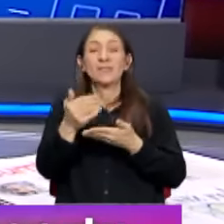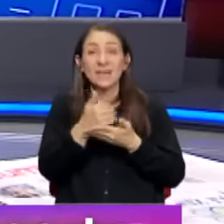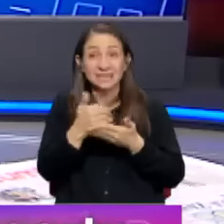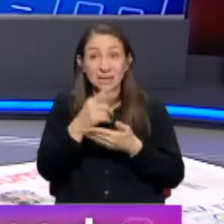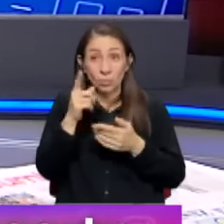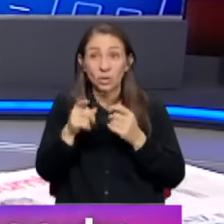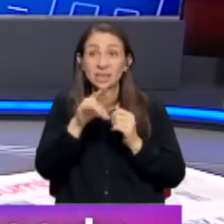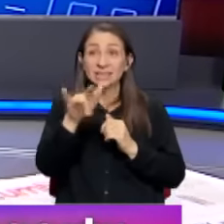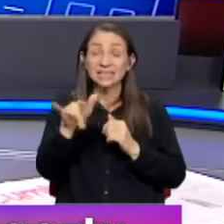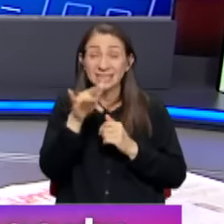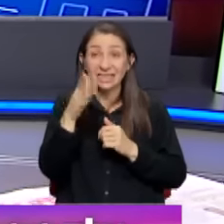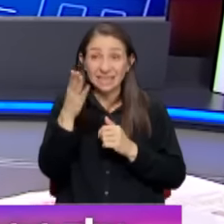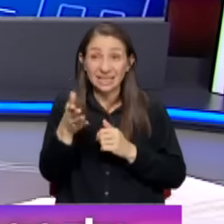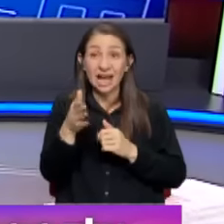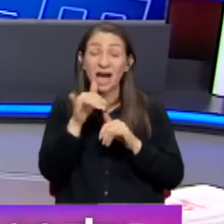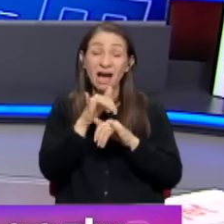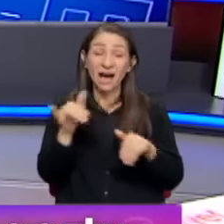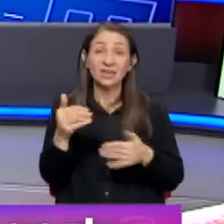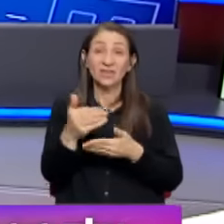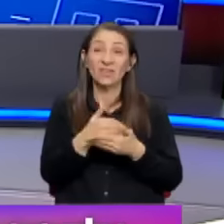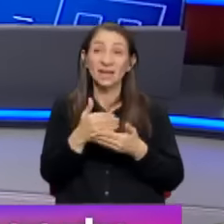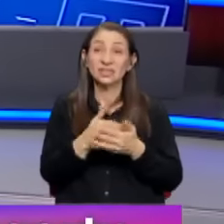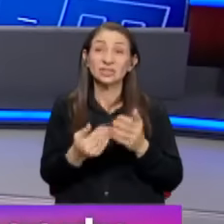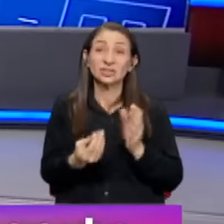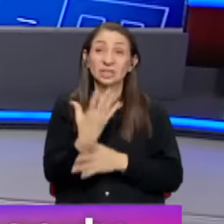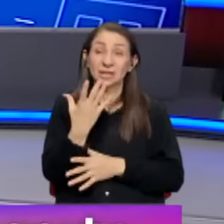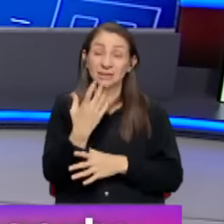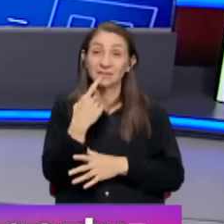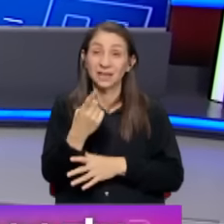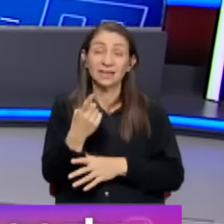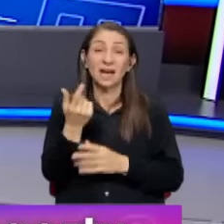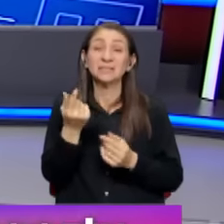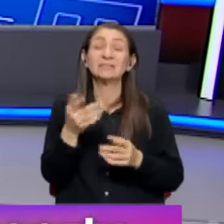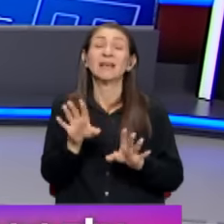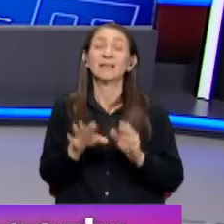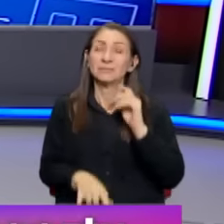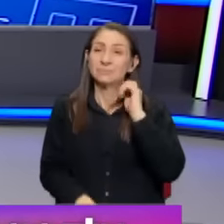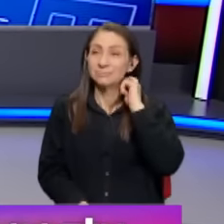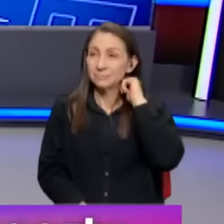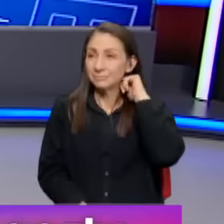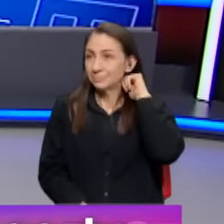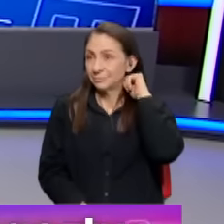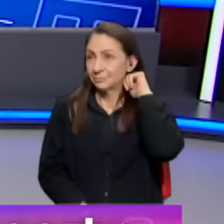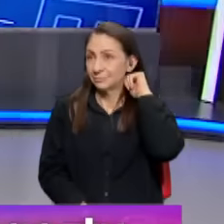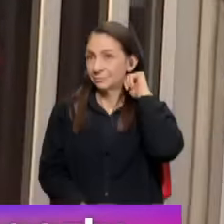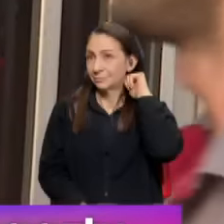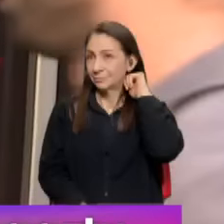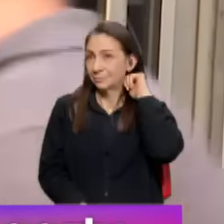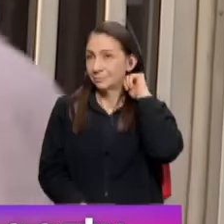bu, işsizlikte de aynı veri diyen hiç de az değil.